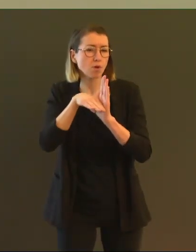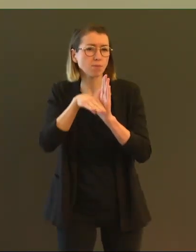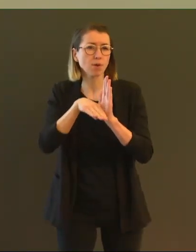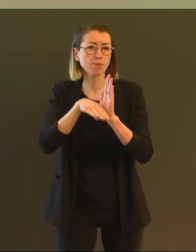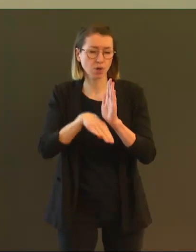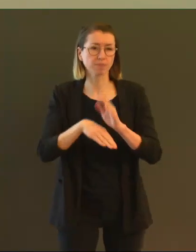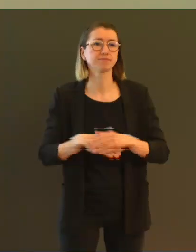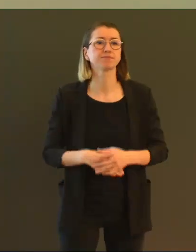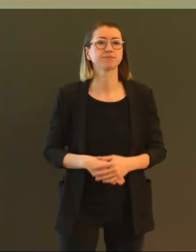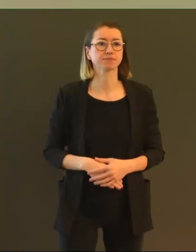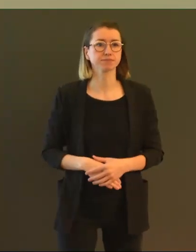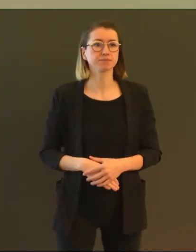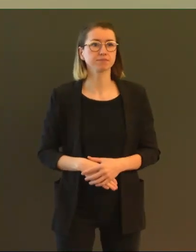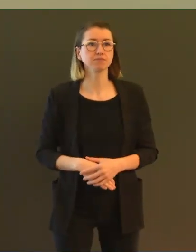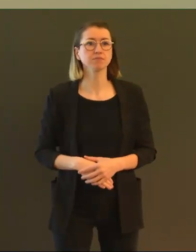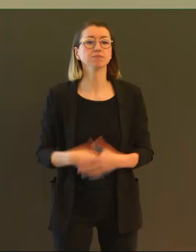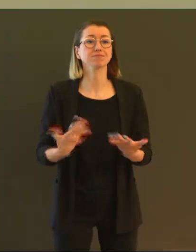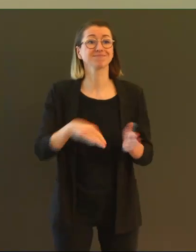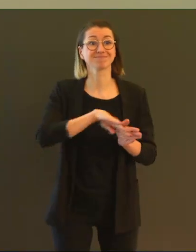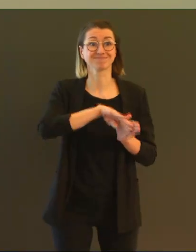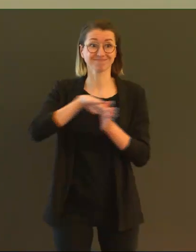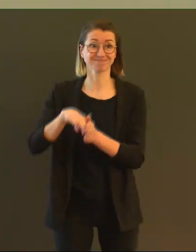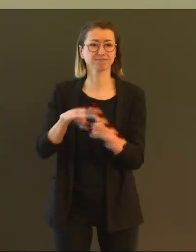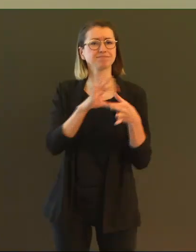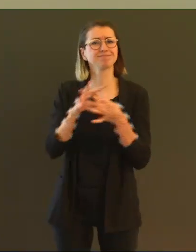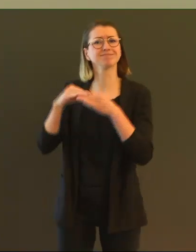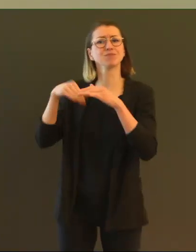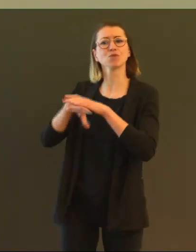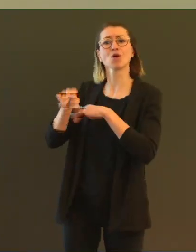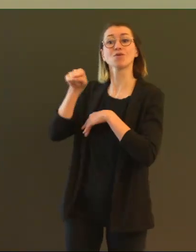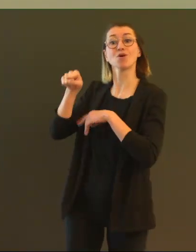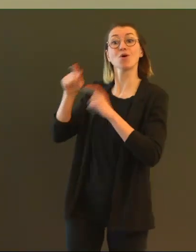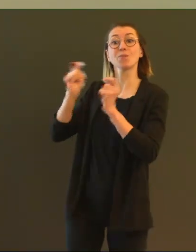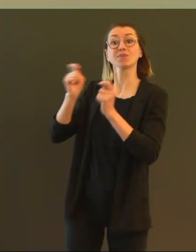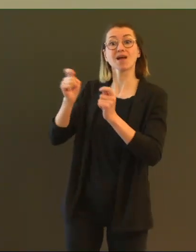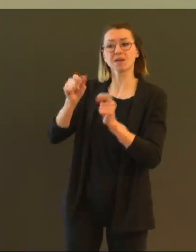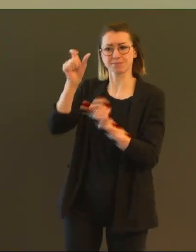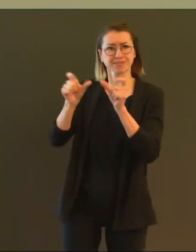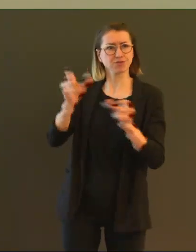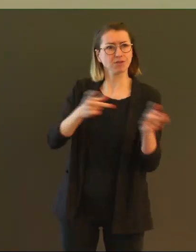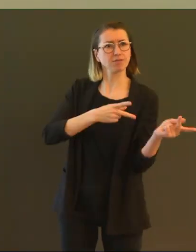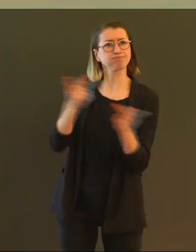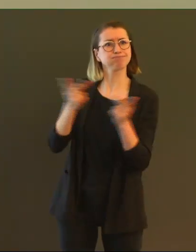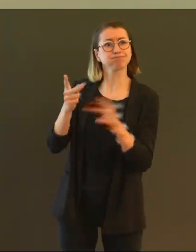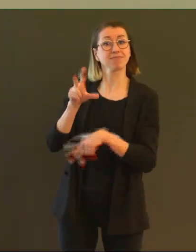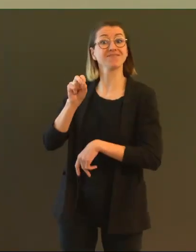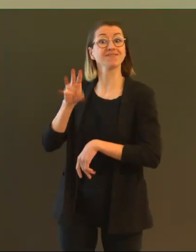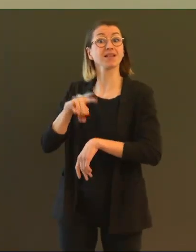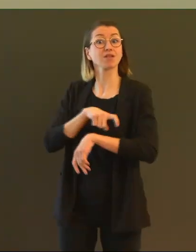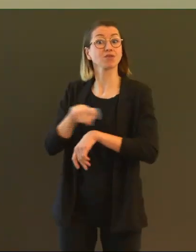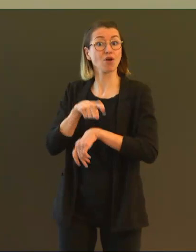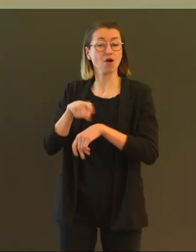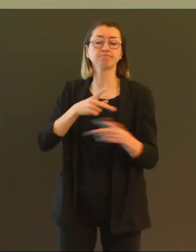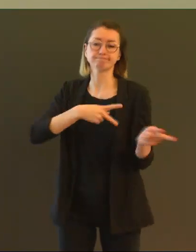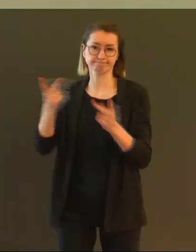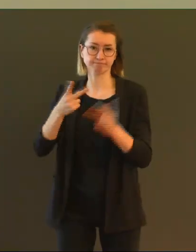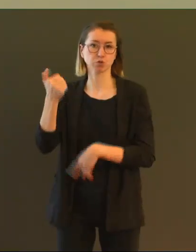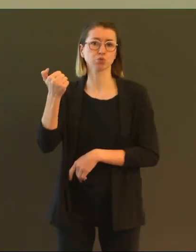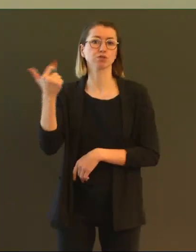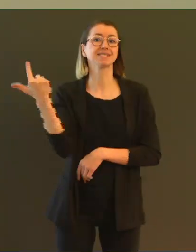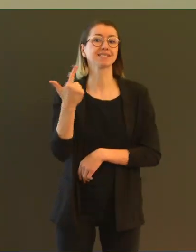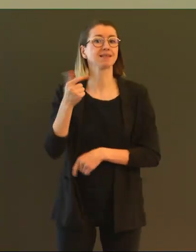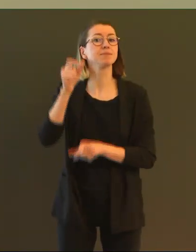Si on s'intéresse aux admissions à l'hôpital, il y a eu, durant la dernière journée, 67 patients qui ont été admis